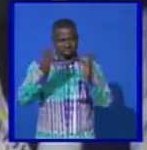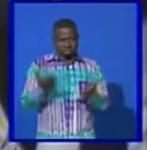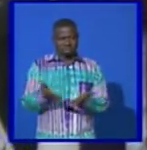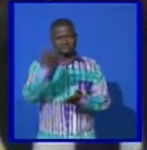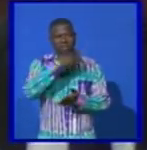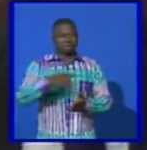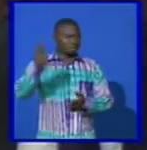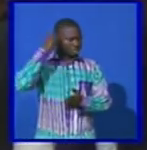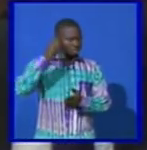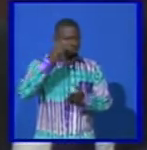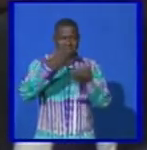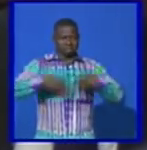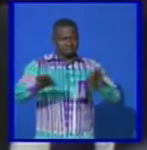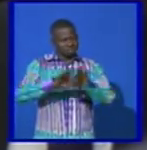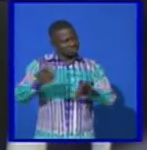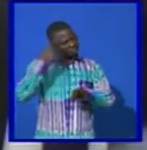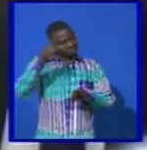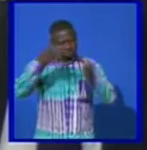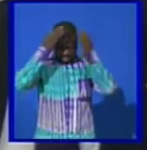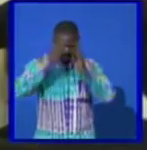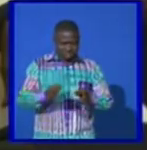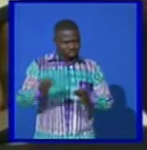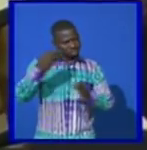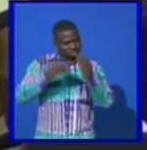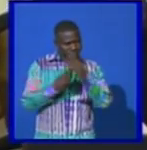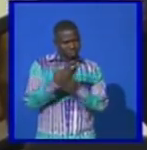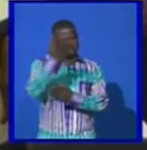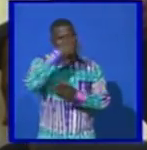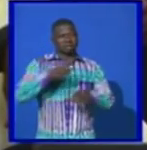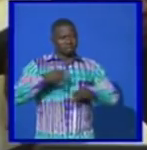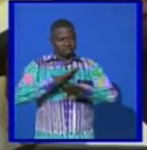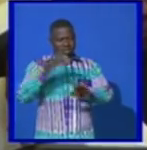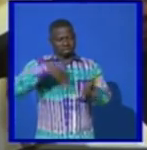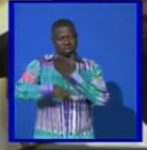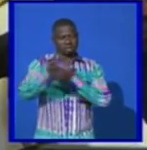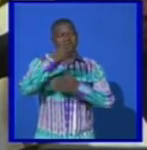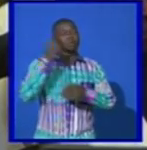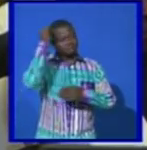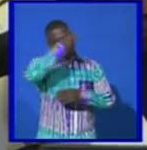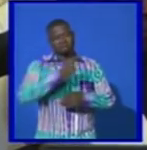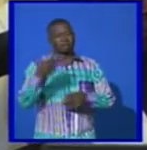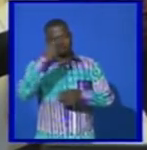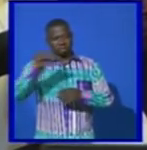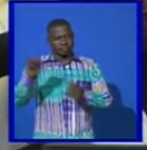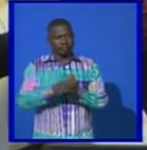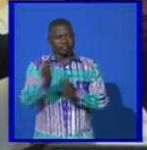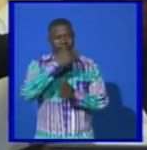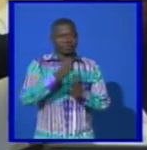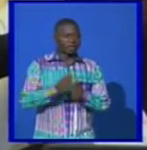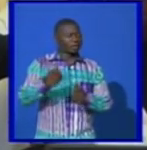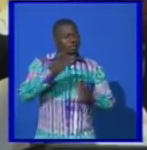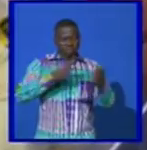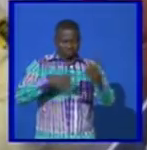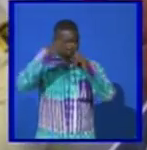de notre engagement collectif à promouvoir l'intégration en Afrique de l'Ouest. Nous saluons les récents progrès significatifs faits par notre communauté, particulièrement dans le